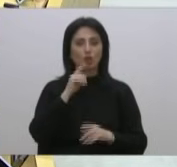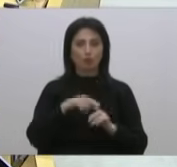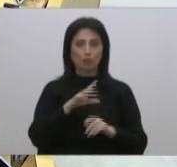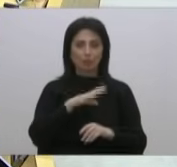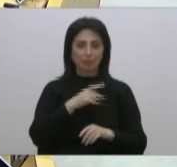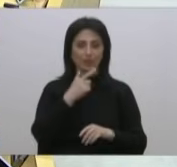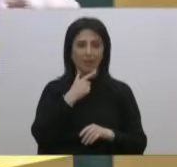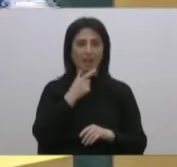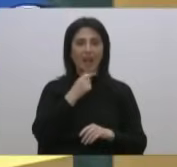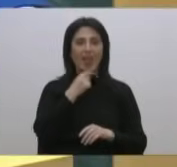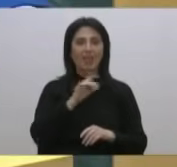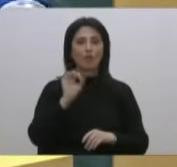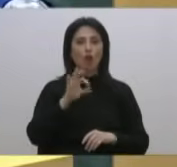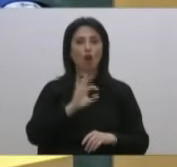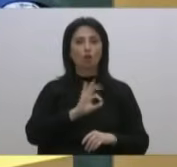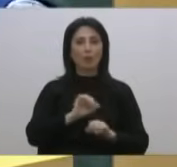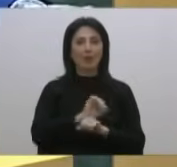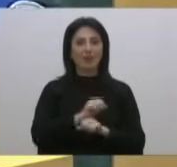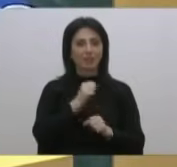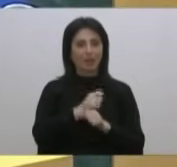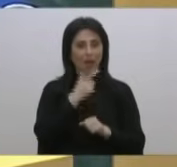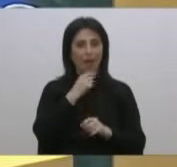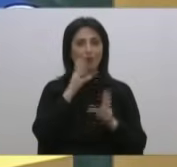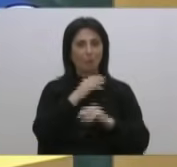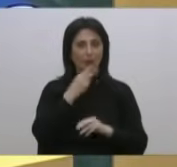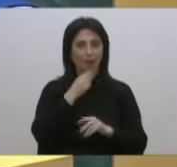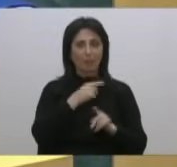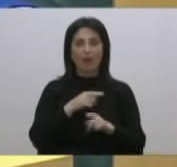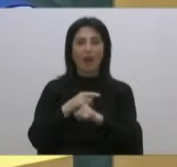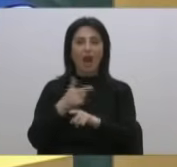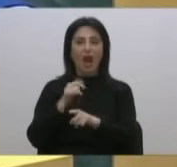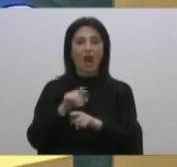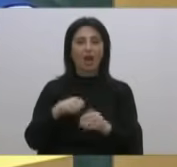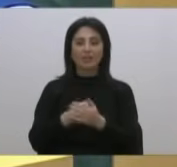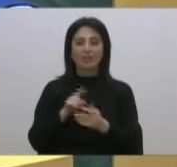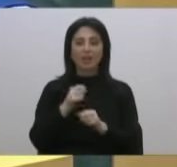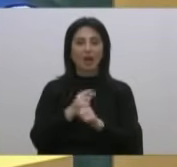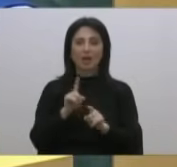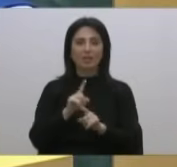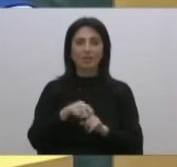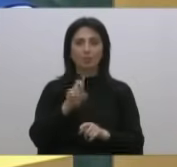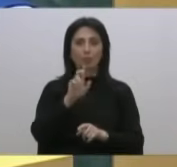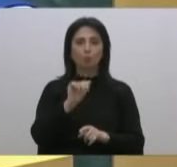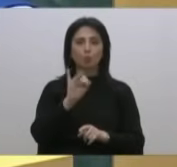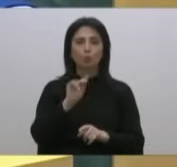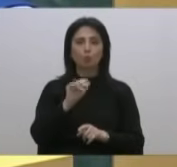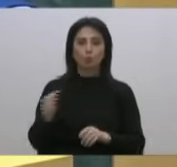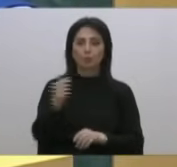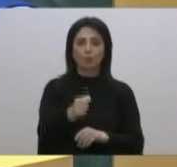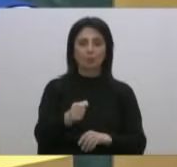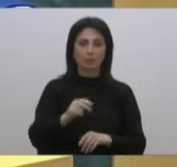ლენინელები ლენინმა ოქტომბრის რევოლუცია მაინც მოაწყო იმ კაცმა რა მოაწყო დღემდე ვერ გავიგე ბოჩქური მოაწყო ერთი